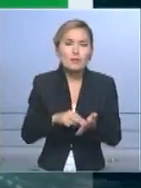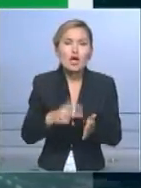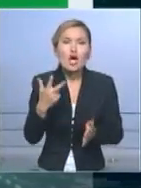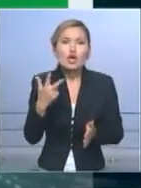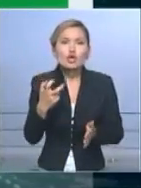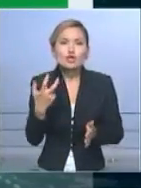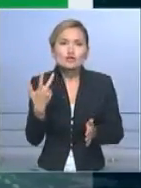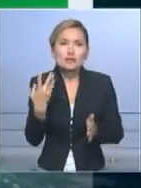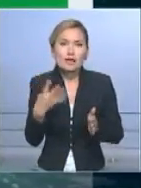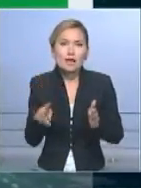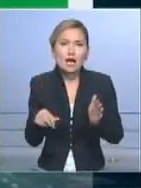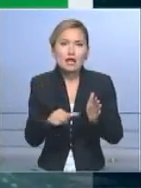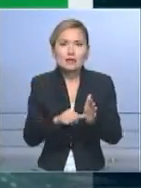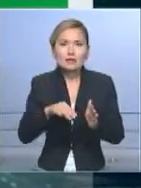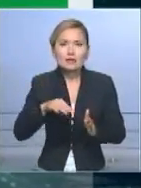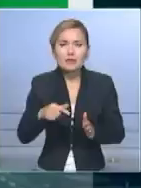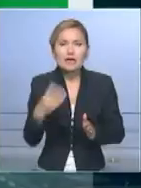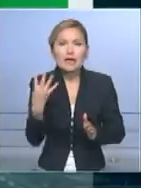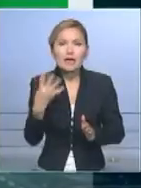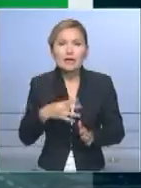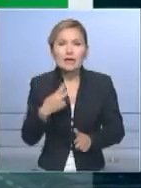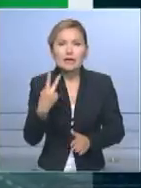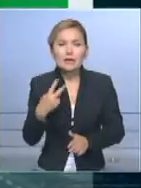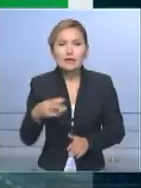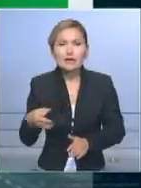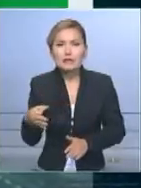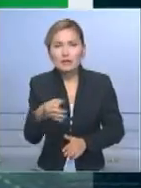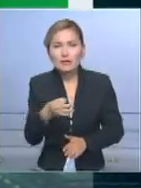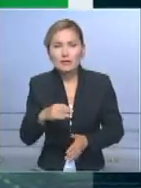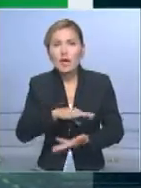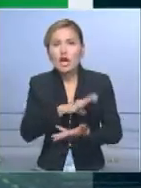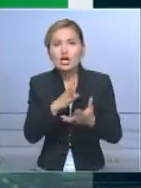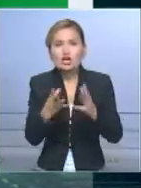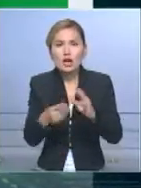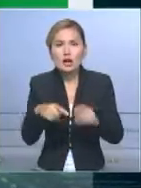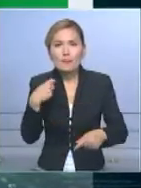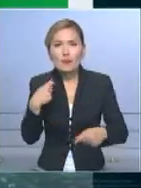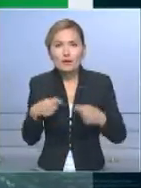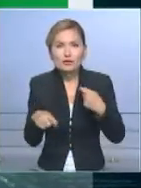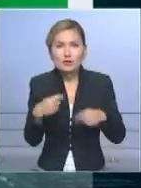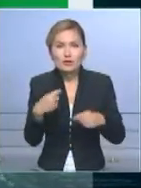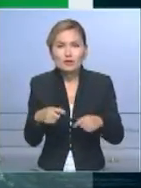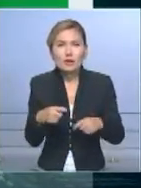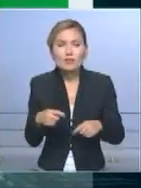орташа бағамы 346 теңге 42 тиын. Жалпы сауда-саттық көлемі